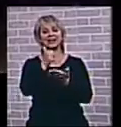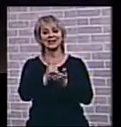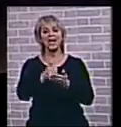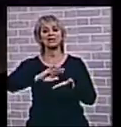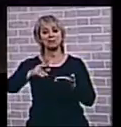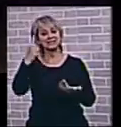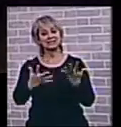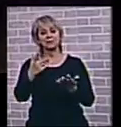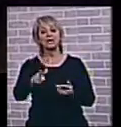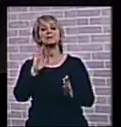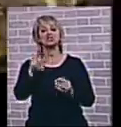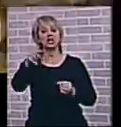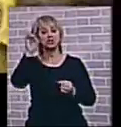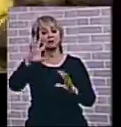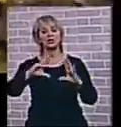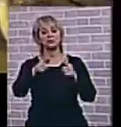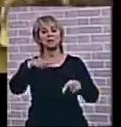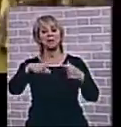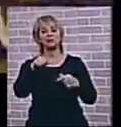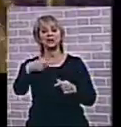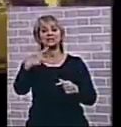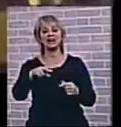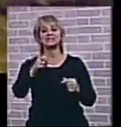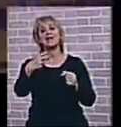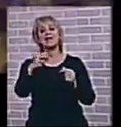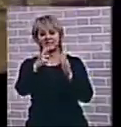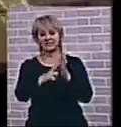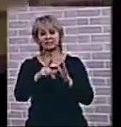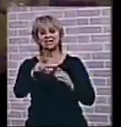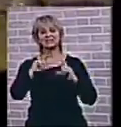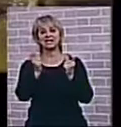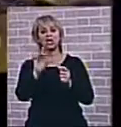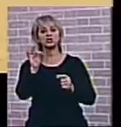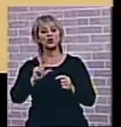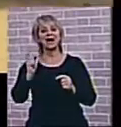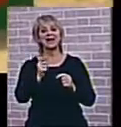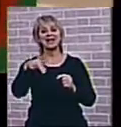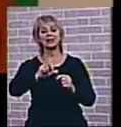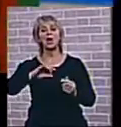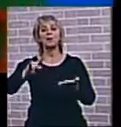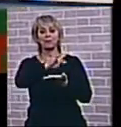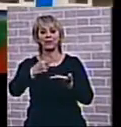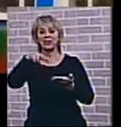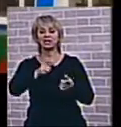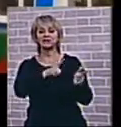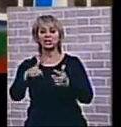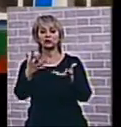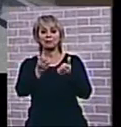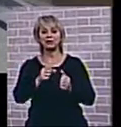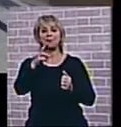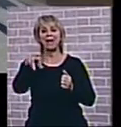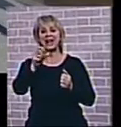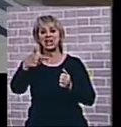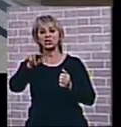без сомнения, это предстоящий чемпионат мира по футболу 2018. Стадион «Ростов-Арена» и аэропорт «Платов» готовятся к приему